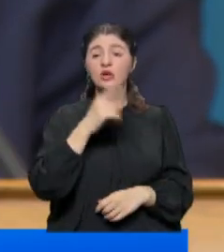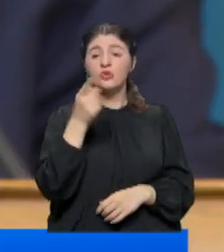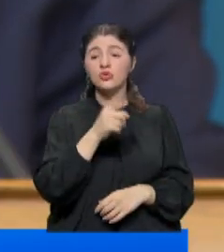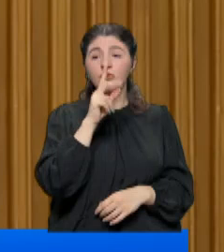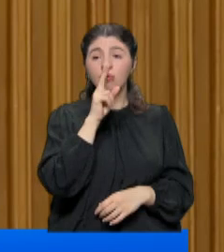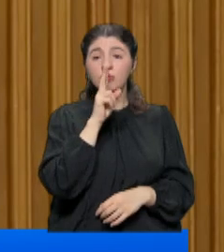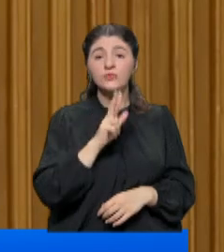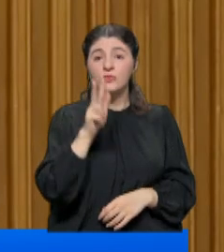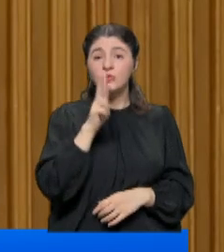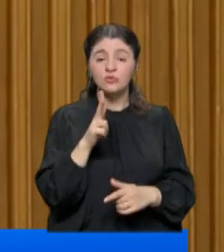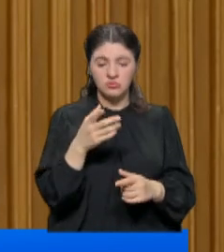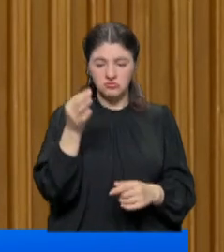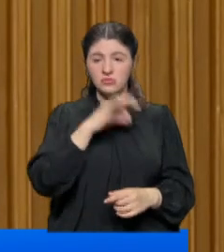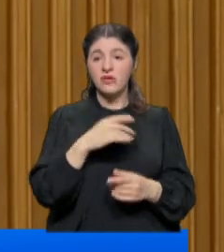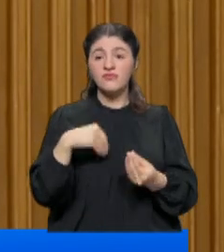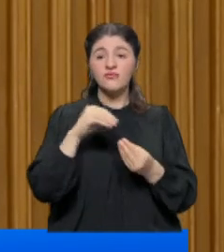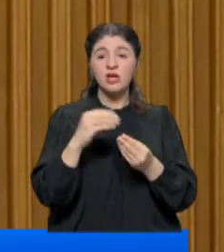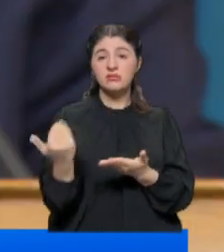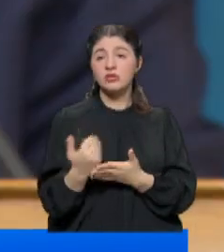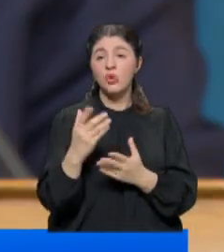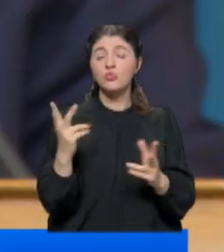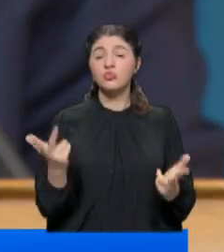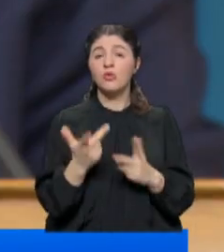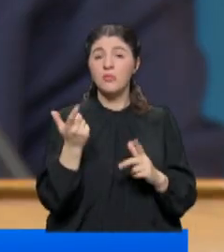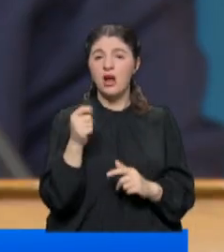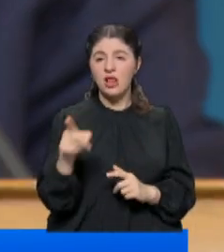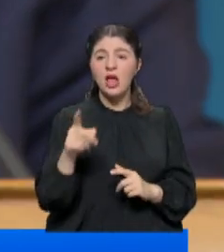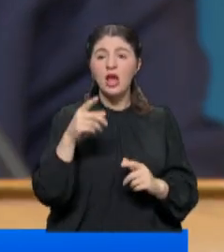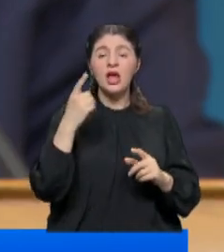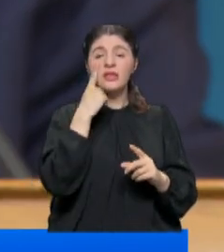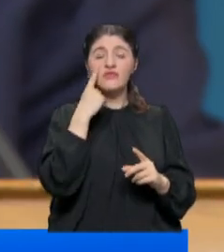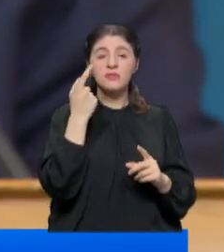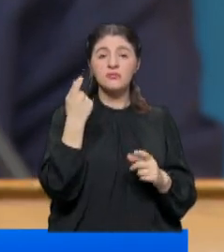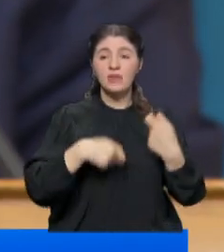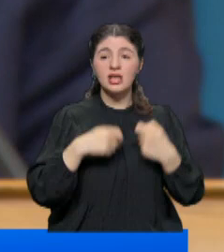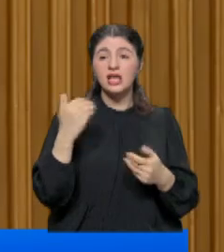%322.8 artmış. Faiz gelirlerinden olağanüstü paralar. Kamu bankalarının geliri ise